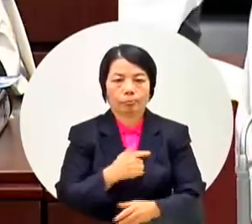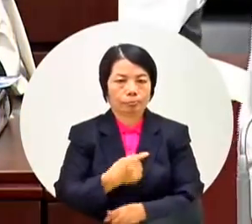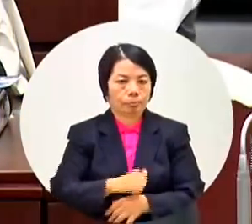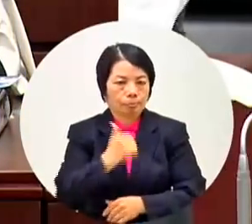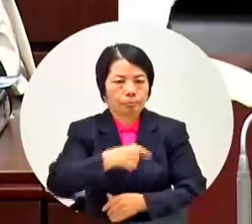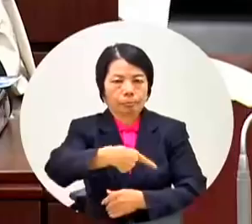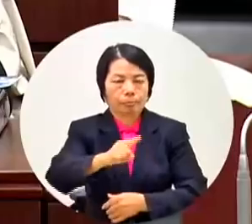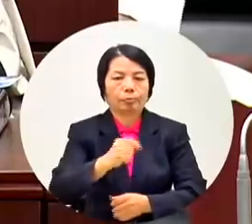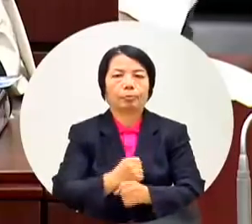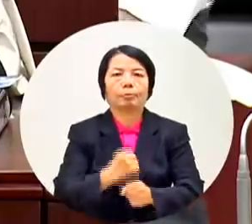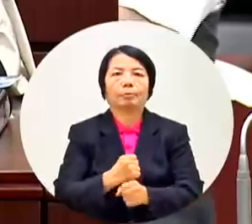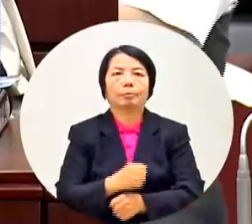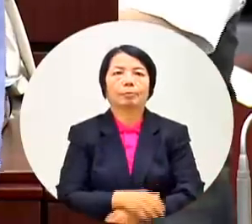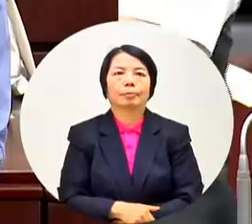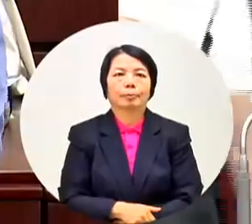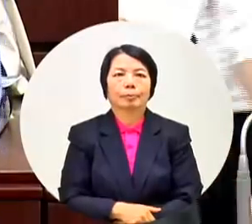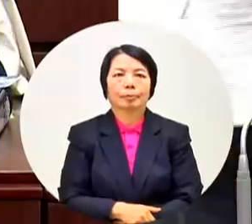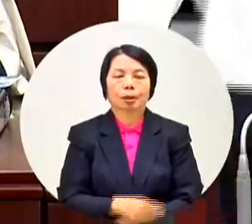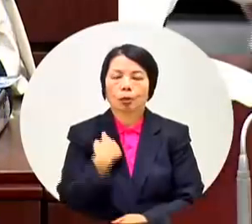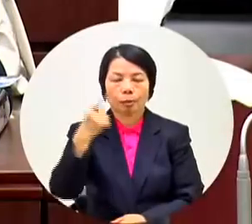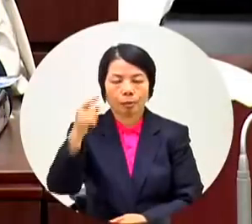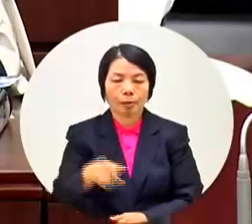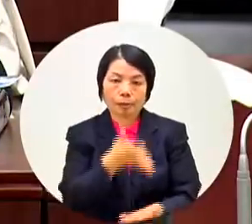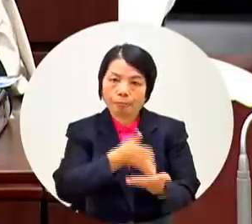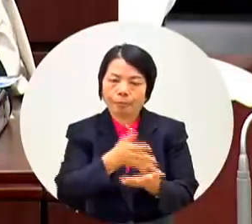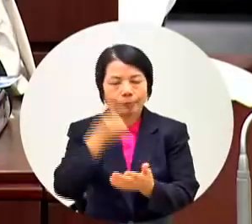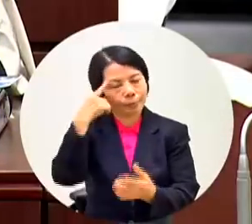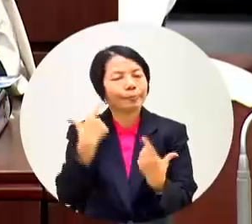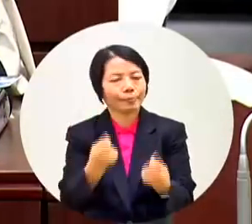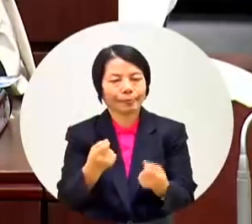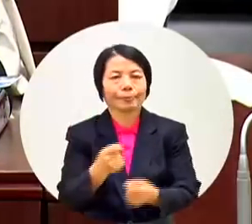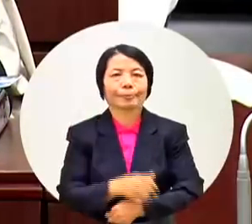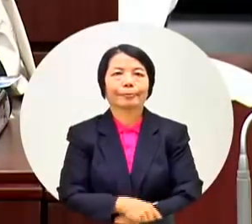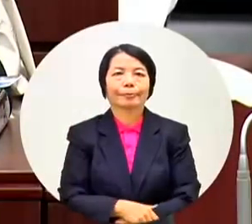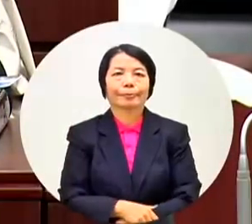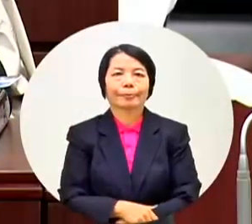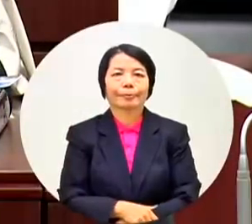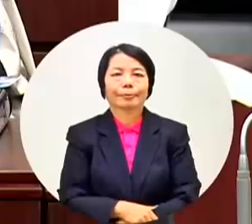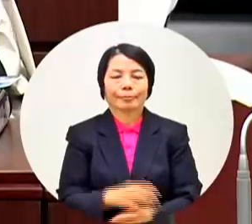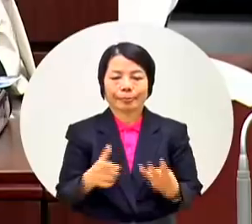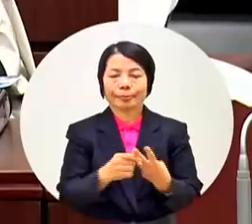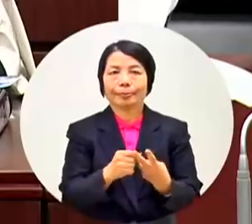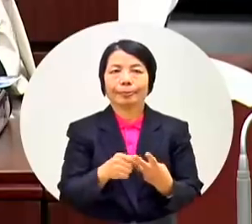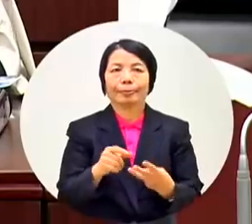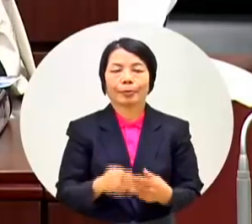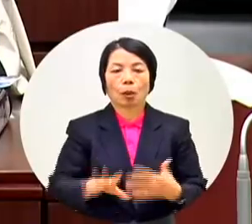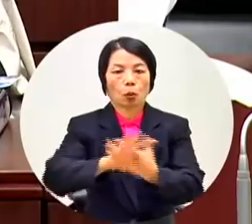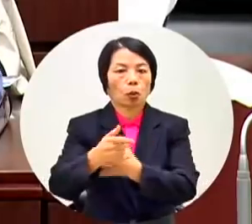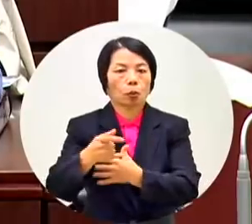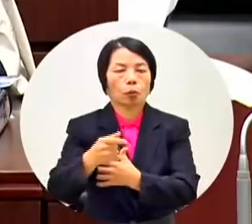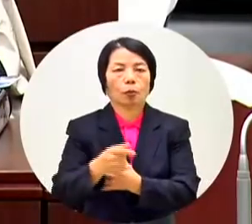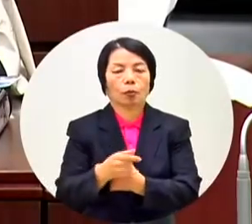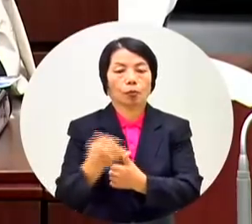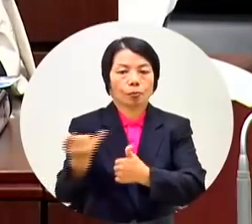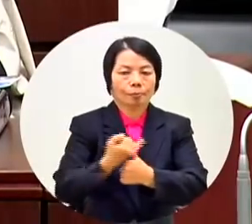常同意朱议员的想法跟看法。第三，一清打工啊，目前为止跟朱议员报告一下，现在一